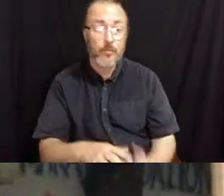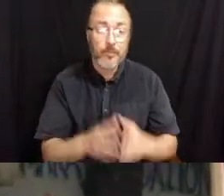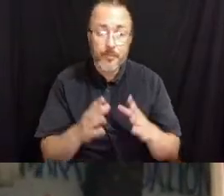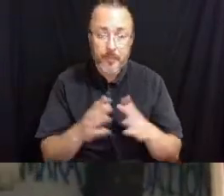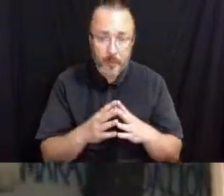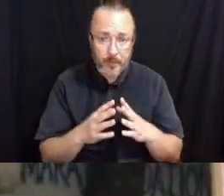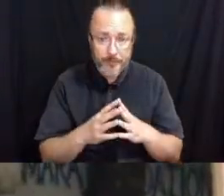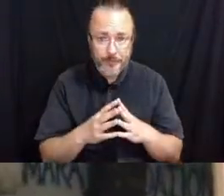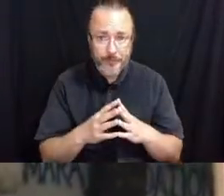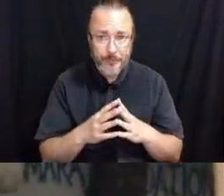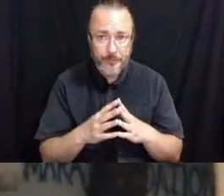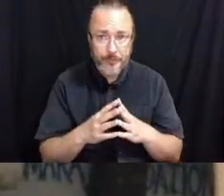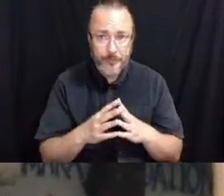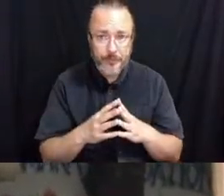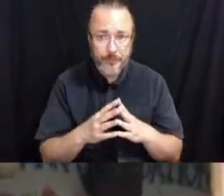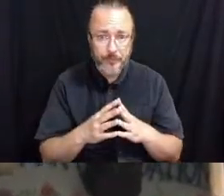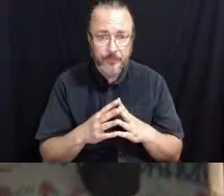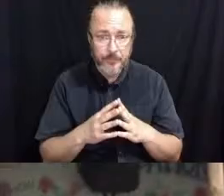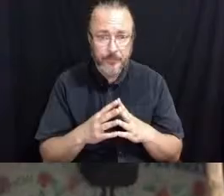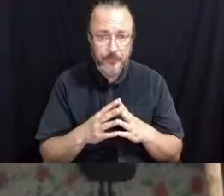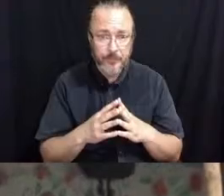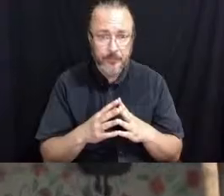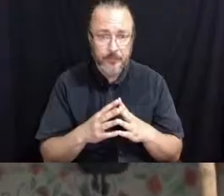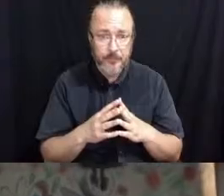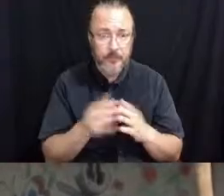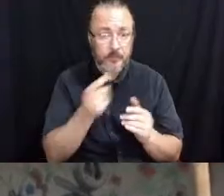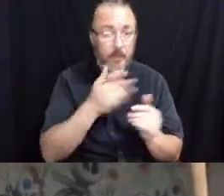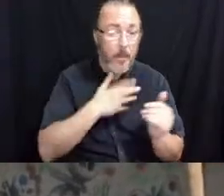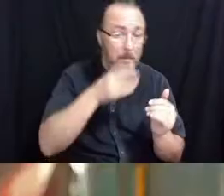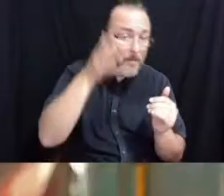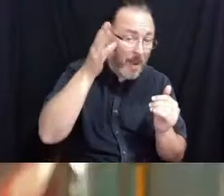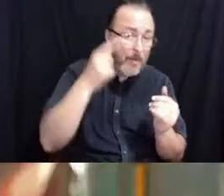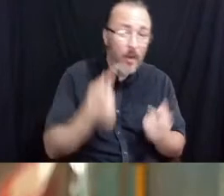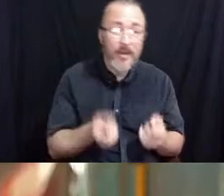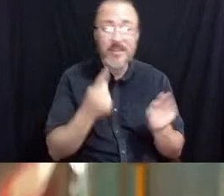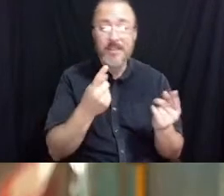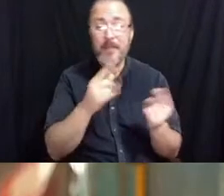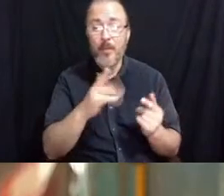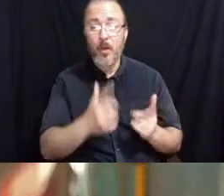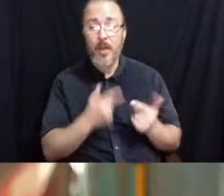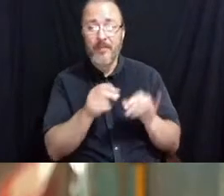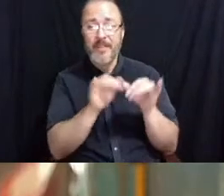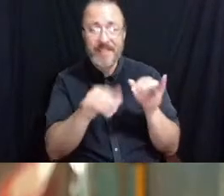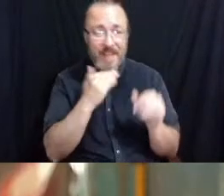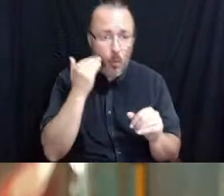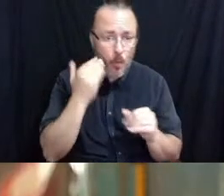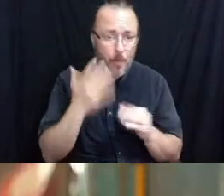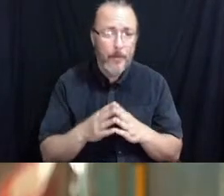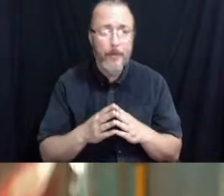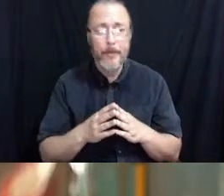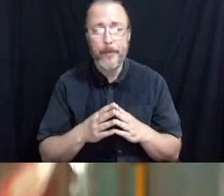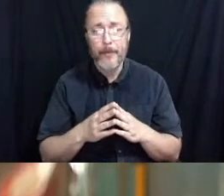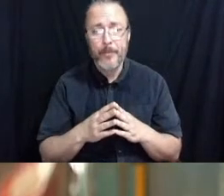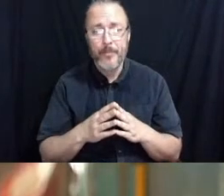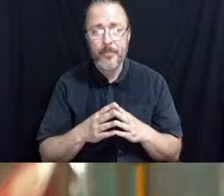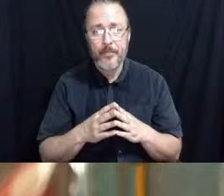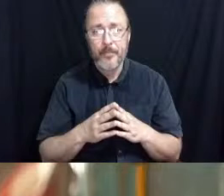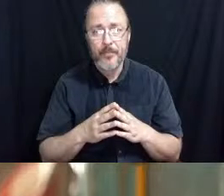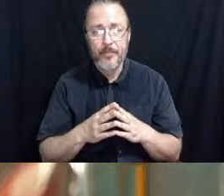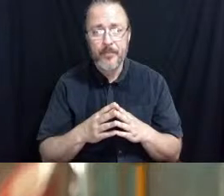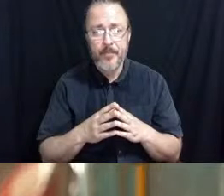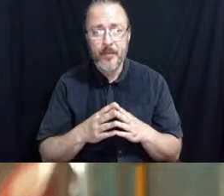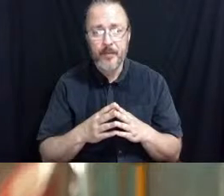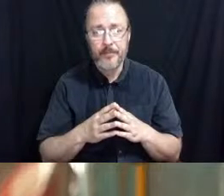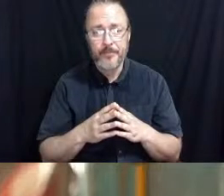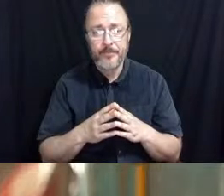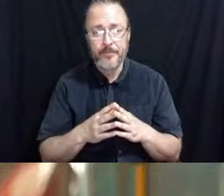Mes parents ont passé la plus grande partie de leur vie dans des taudis, dans des bidonvilles. Je veux donner à mes parents un bon logement et une